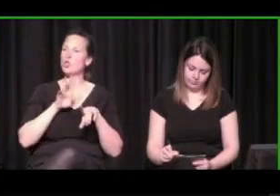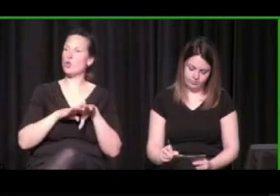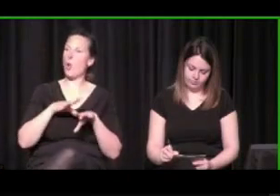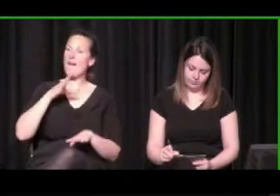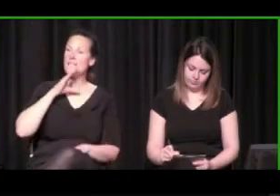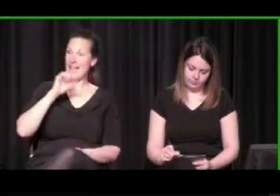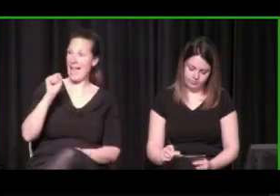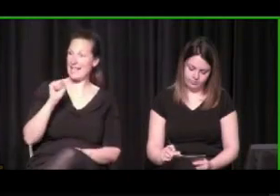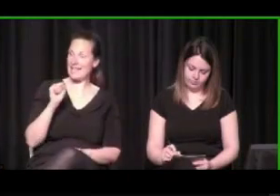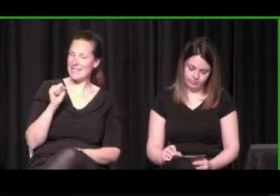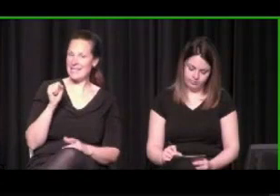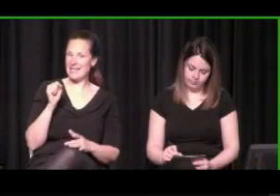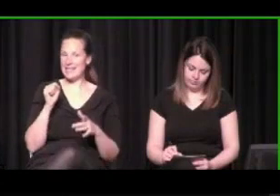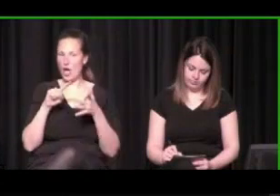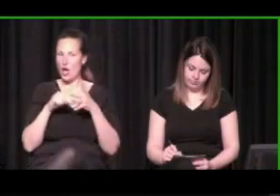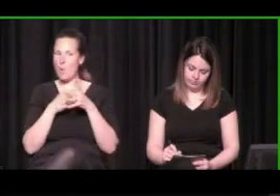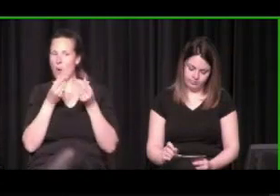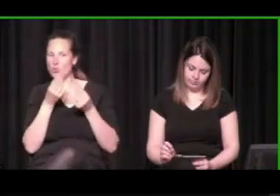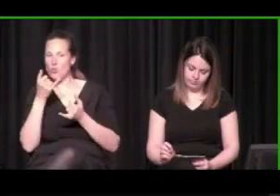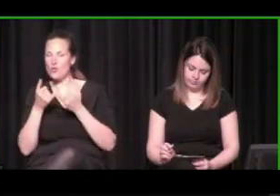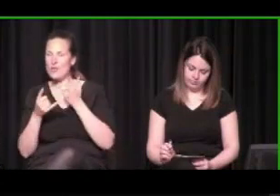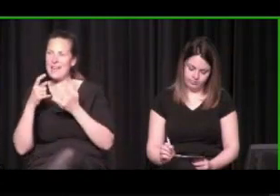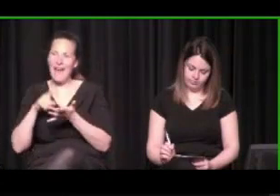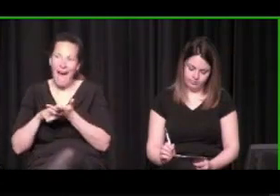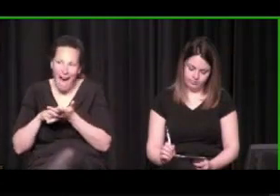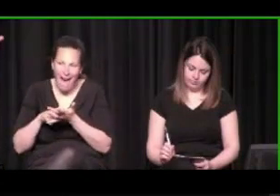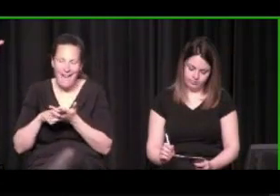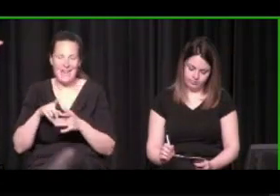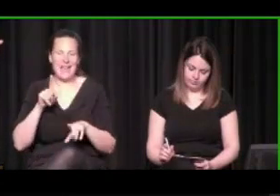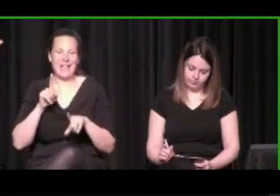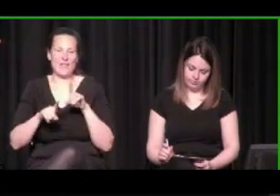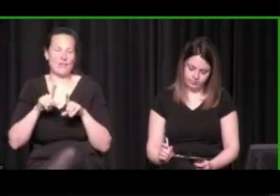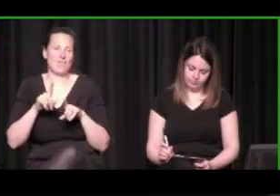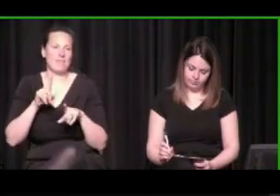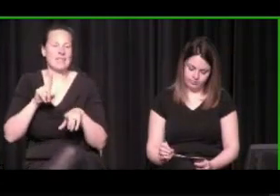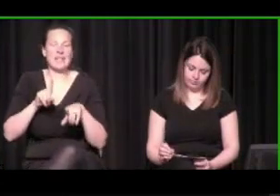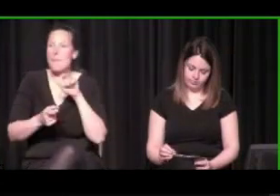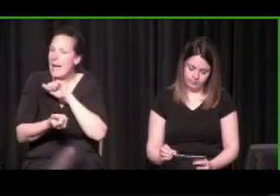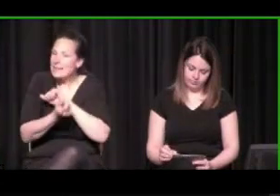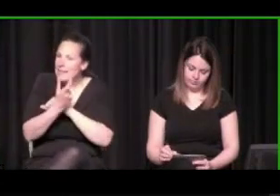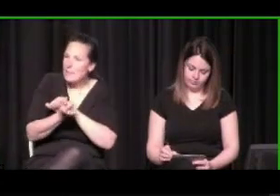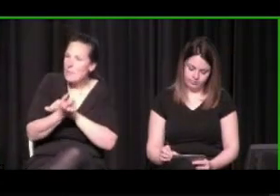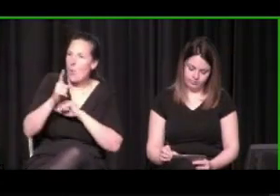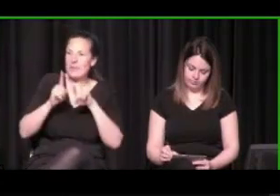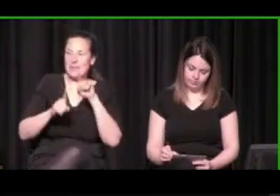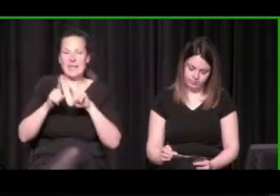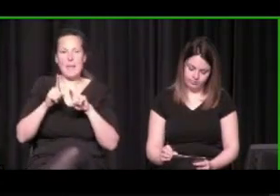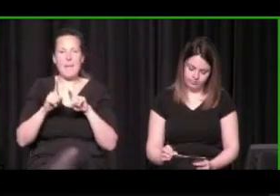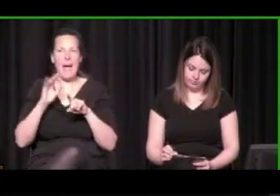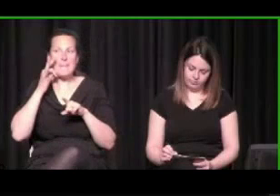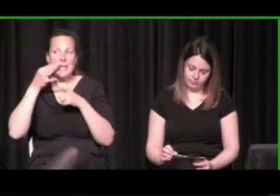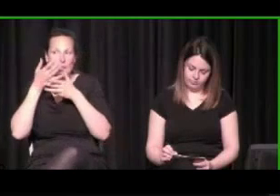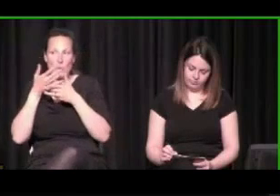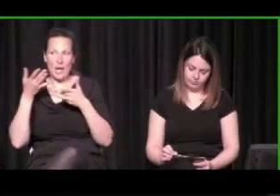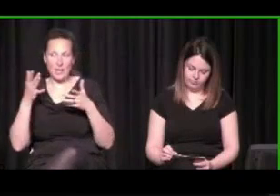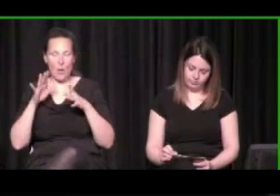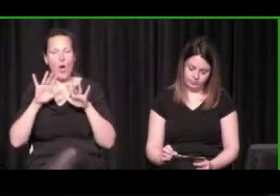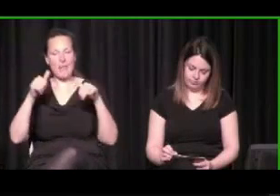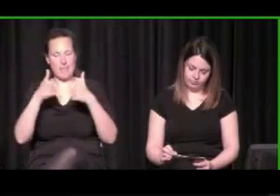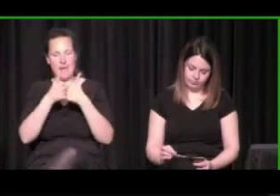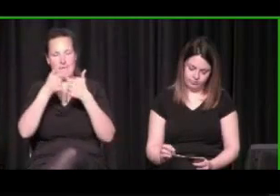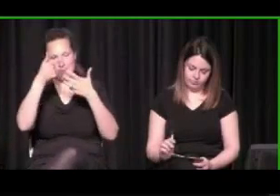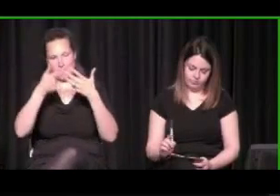varie quand on parle des personnes âgées qui ont une déficience intellectuelle. Donc, encore une fois, selon les syndromes, selon les particularités, il y a des enjeux